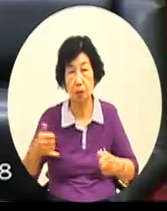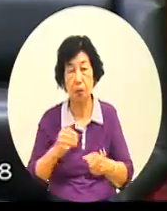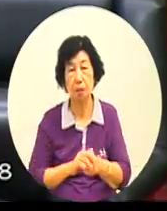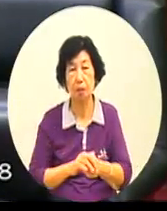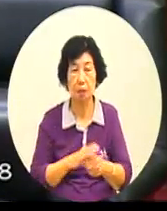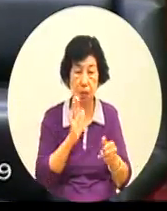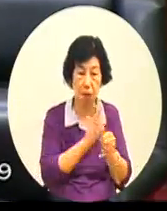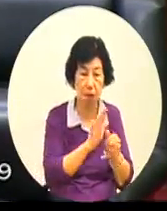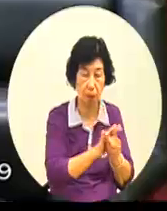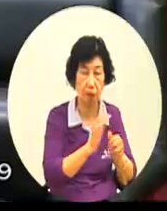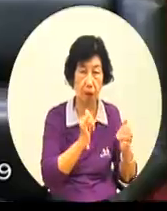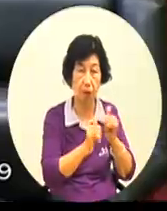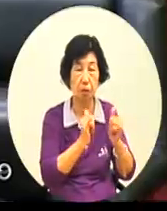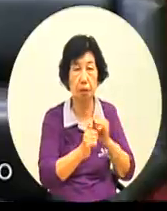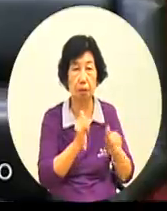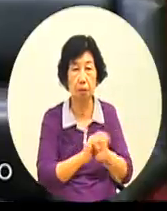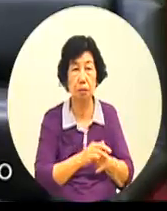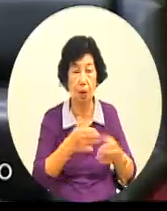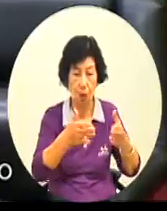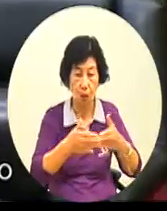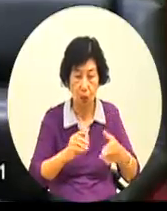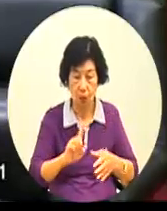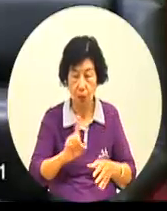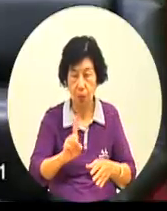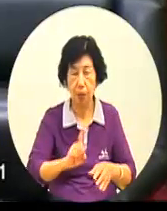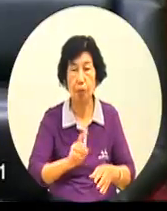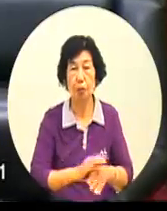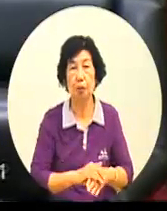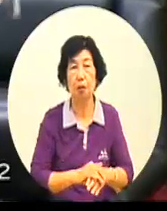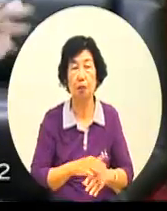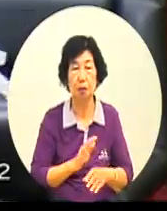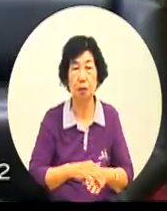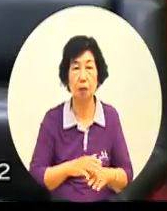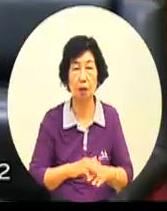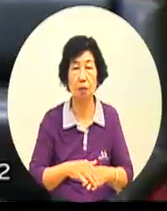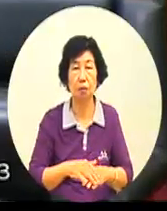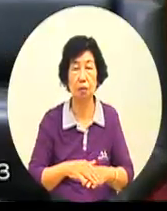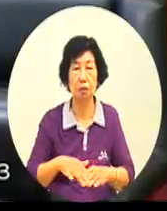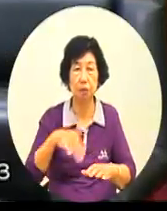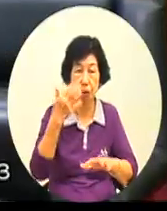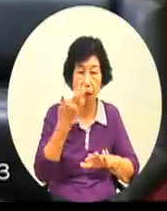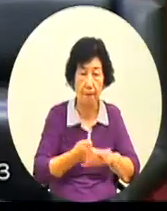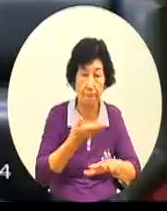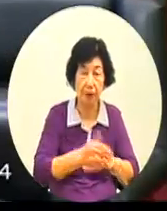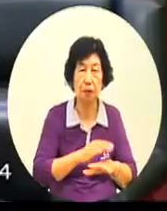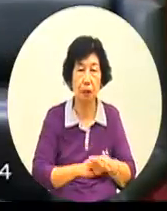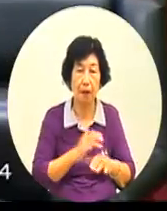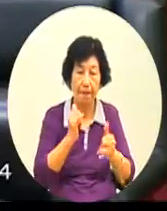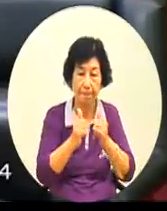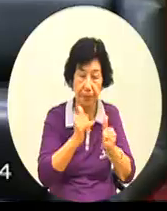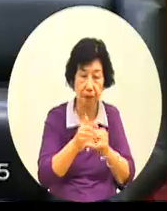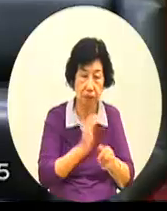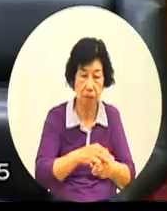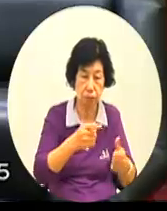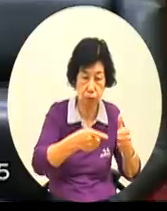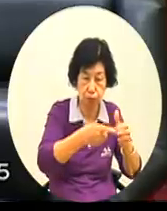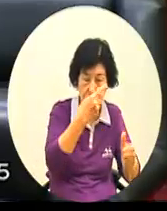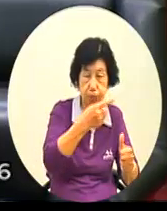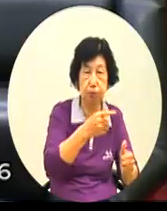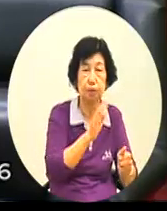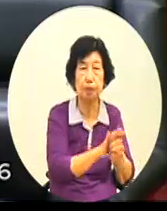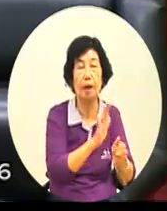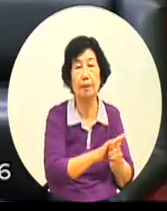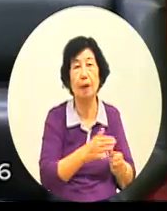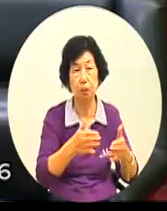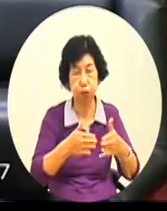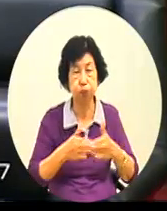姓在做这样的一个诉求的时候，请你们摆第一，政党放在一边，百姓的需求才是最重要，